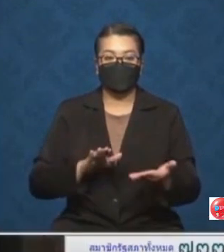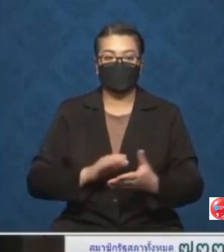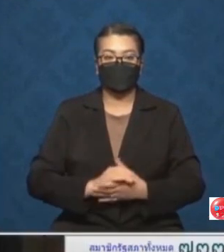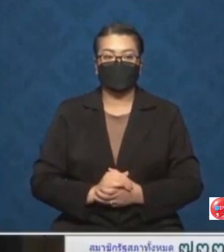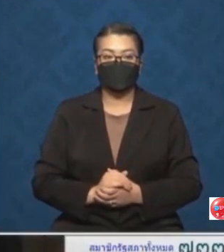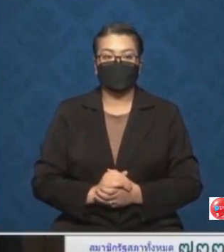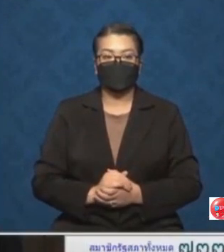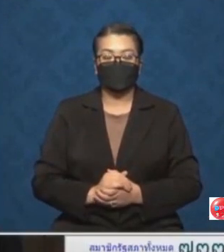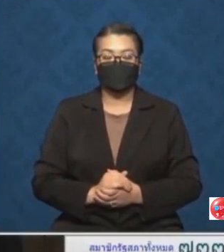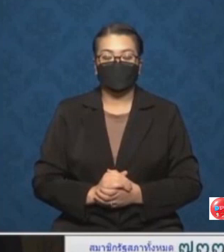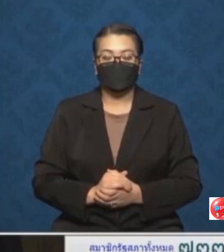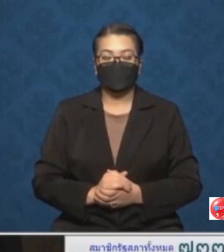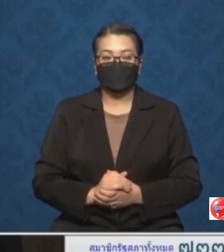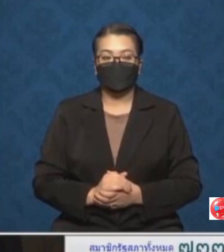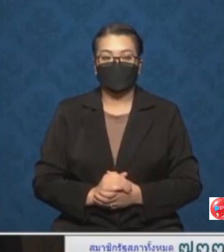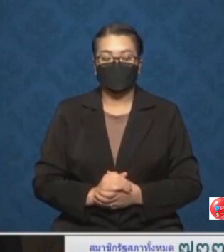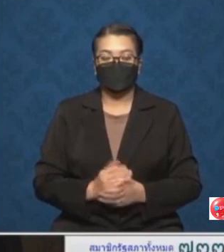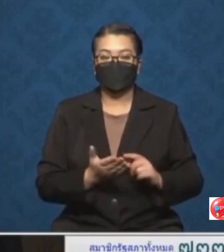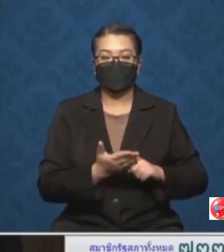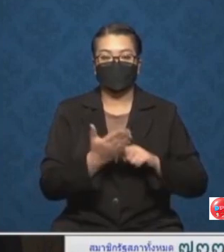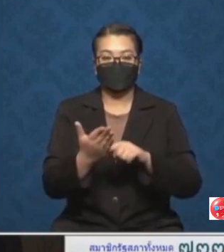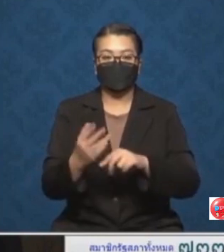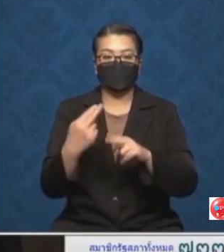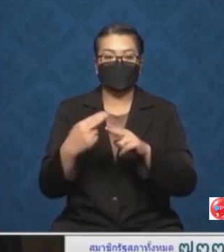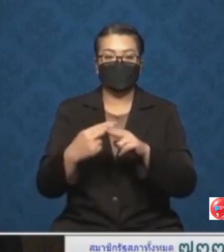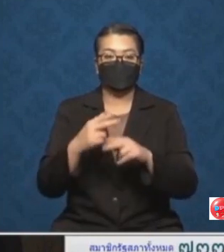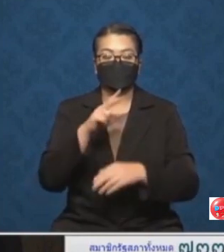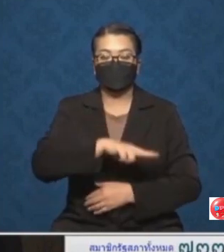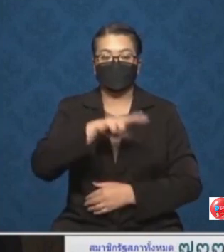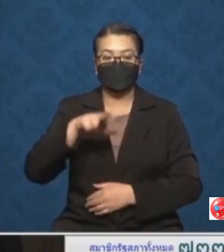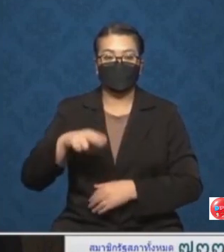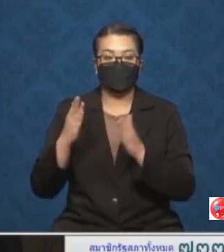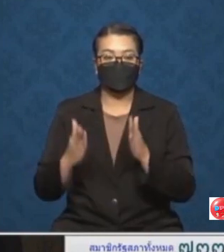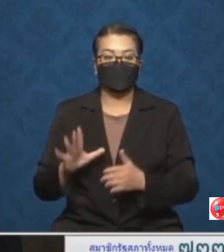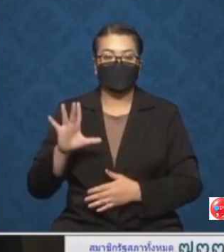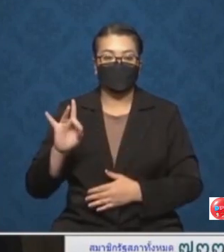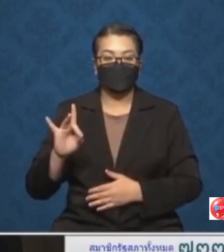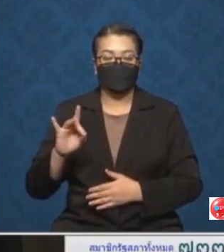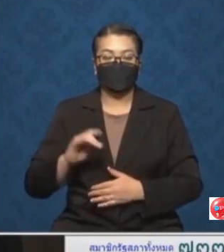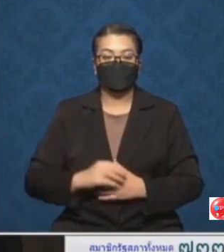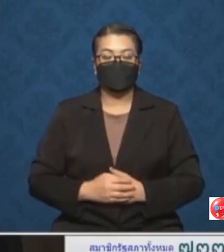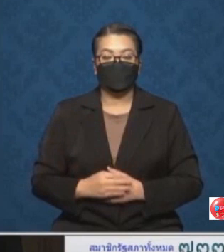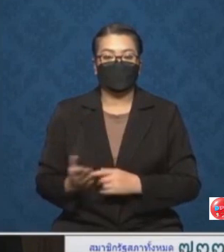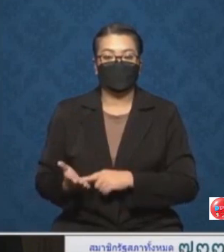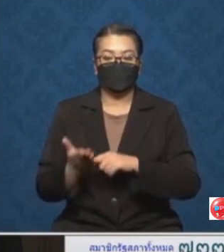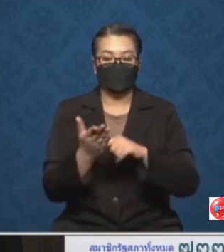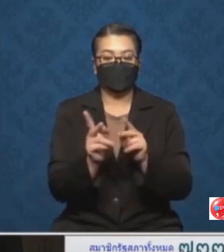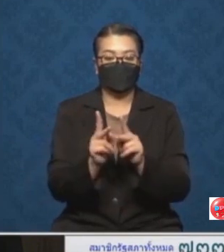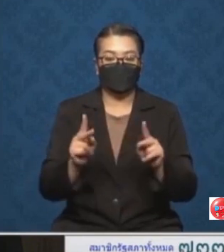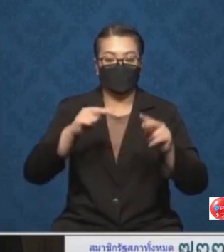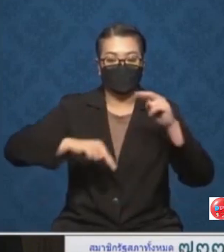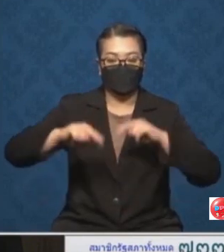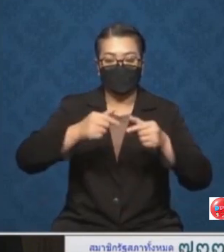ในฐานะสมาชิกรัฐสภาฉันขอเสนอรายชื่อคณะกรรมการพิจารณาร่างรัฐธรรมนูญแห่งราชอาณาจักรไท